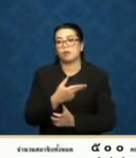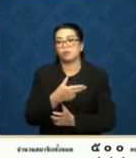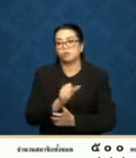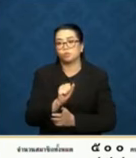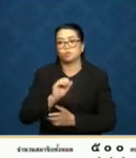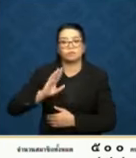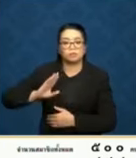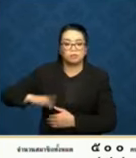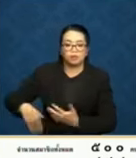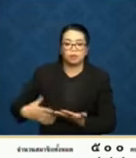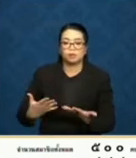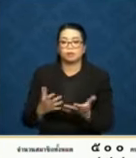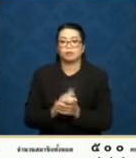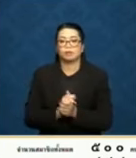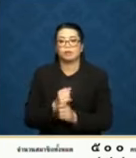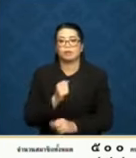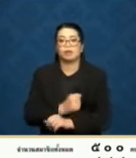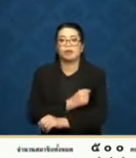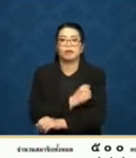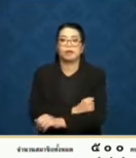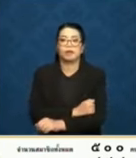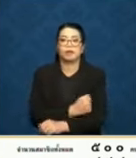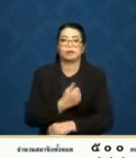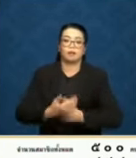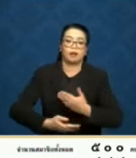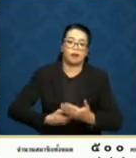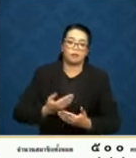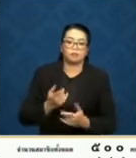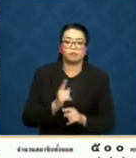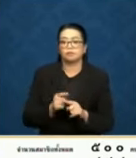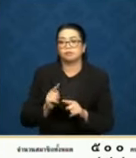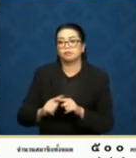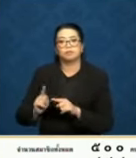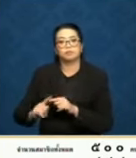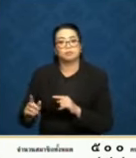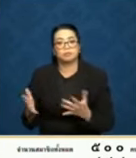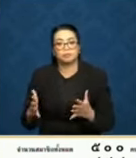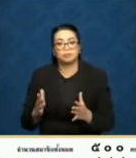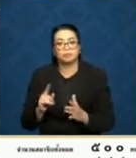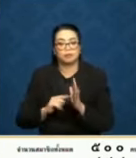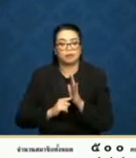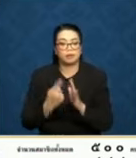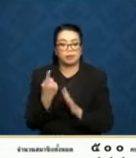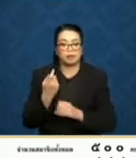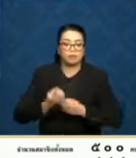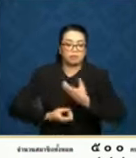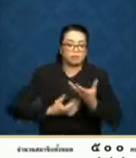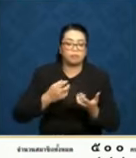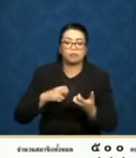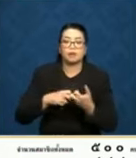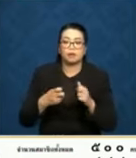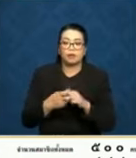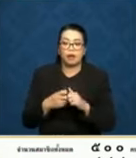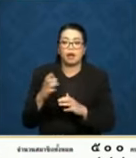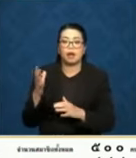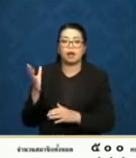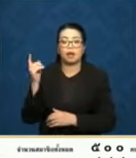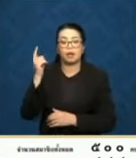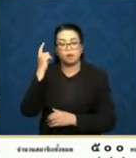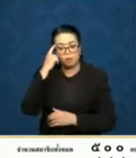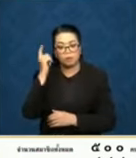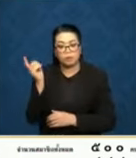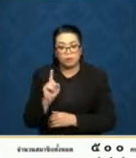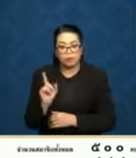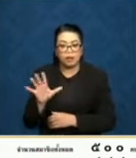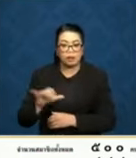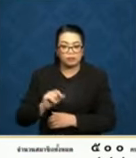ดที่ร้าสมย ไม่ตอบโจท์กับลาดแงงานต่อไปใอนาคตประเดนแรก ที่อยากจะสะท้อนปญหา ใหทานประทานได้รบาบก็คอกว่ามเรอมล้